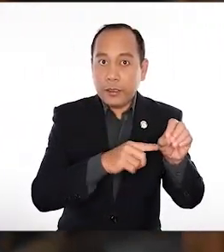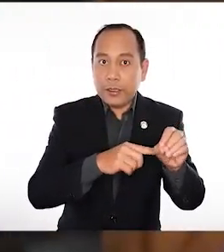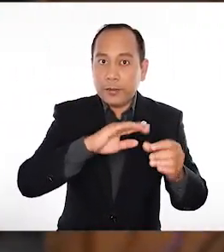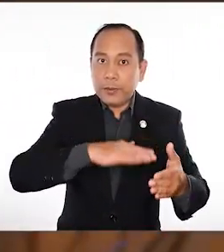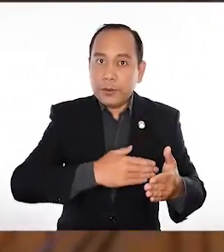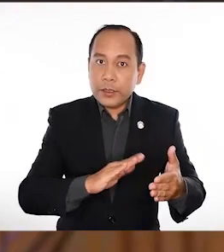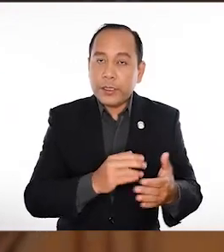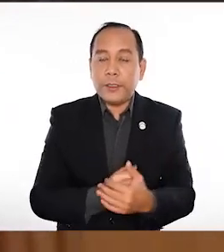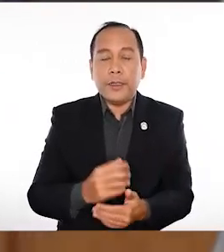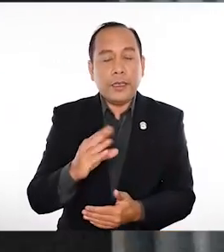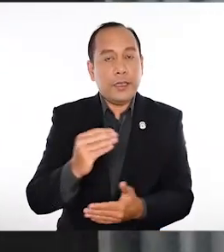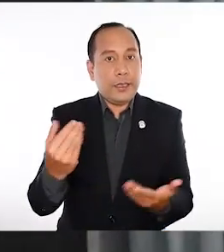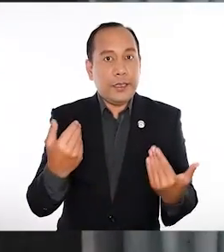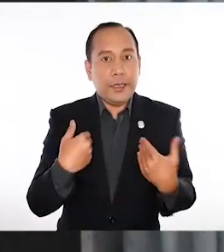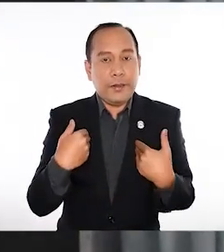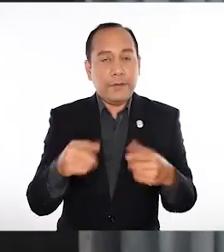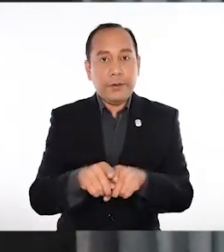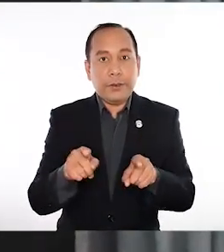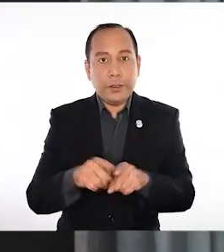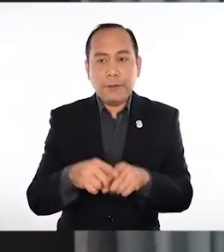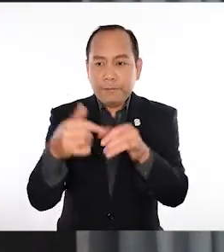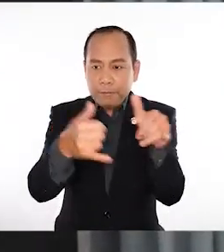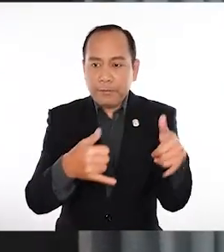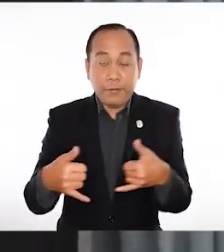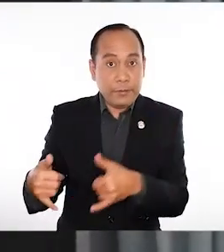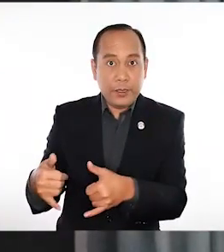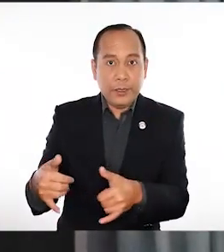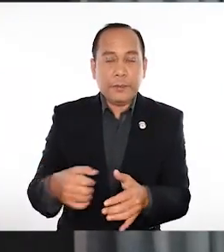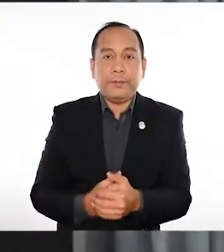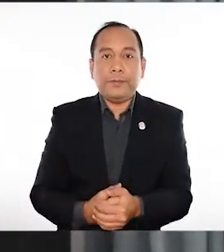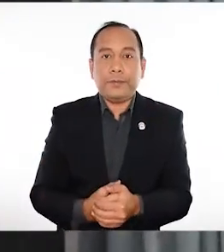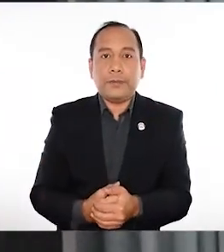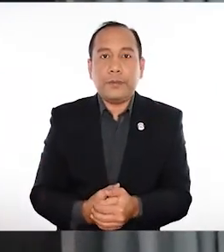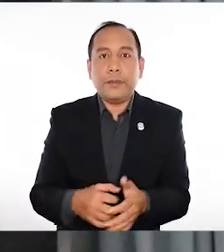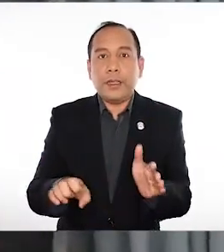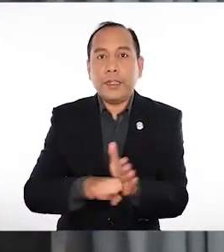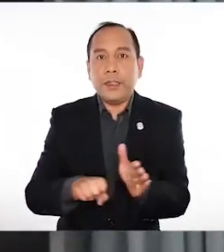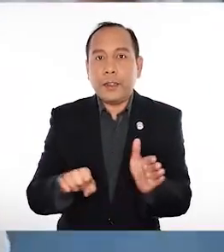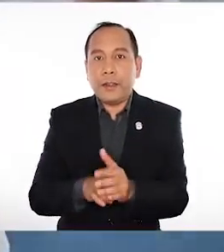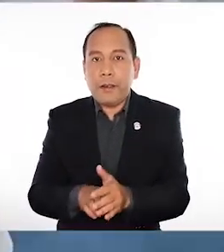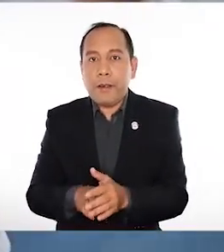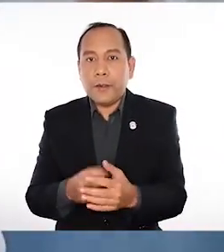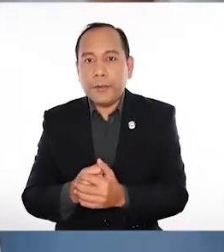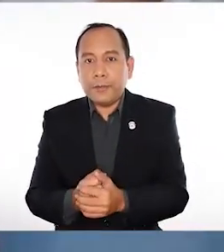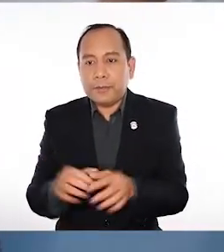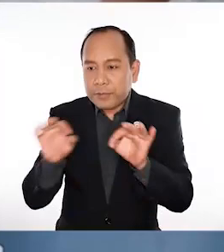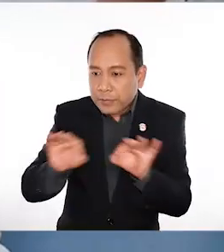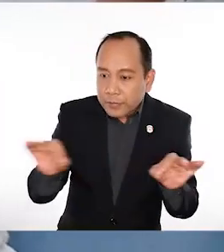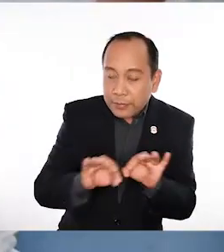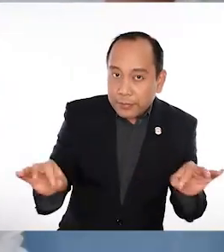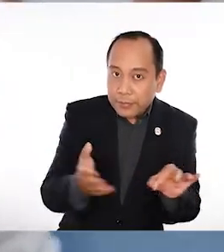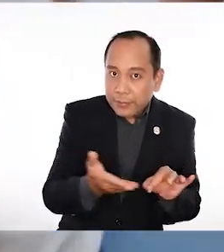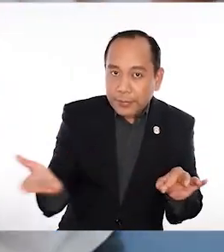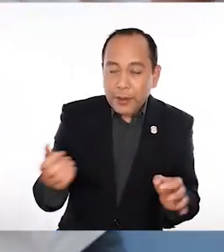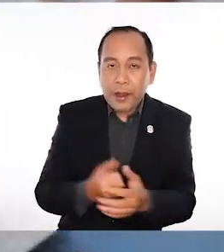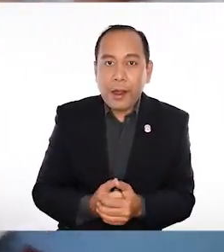Music. Nagkaroon din ng mga palaro gaya ng Scrambled Phrase at Mystery Box kung saan masayang nakilahok